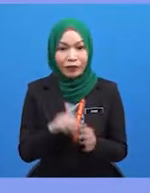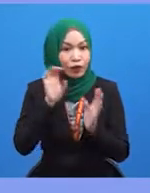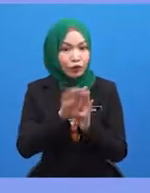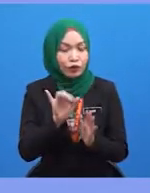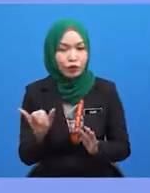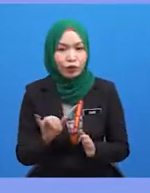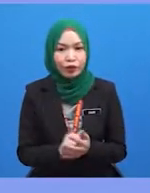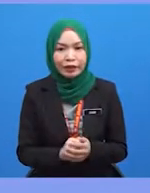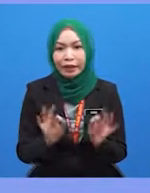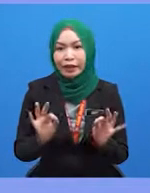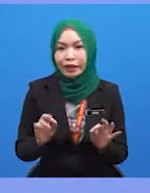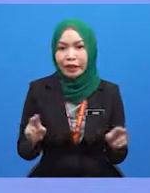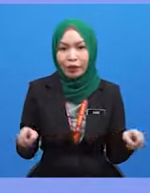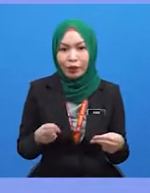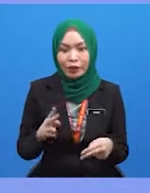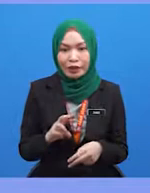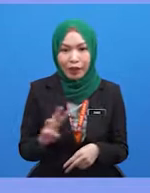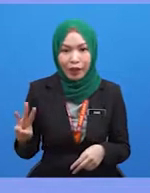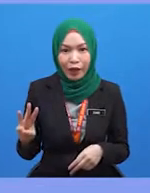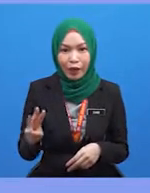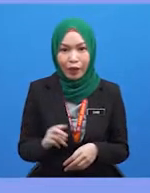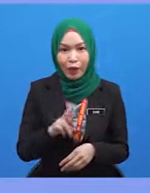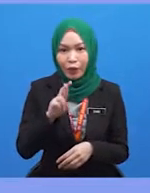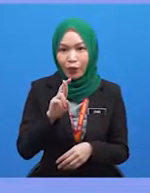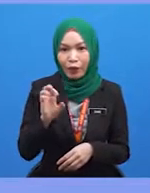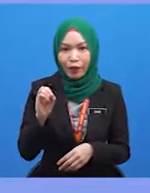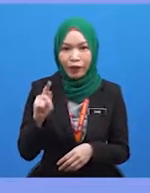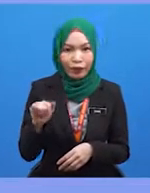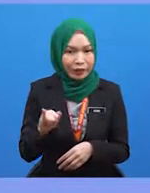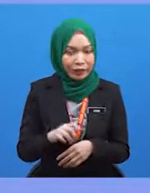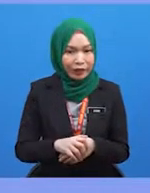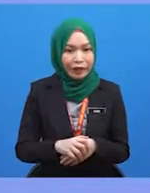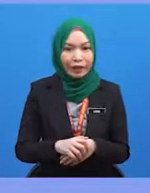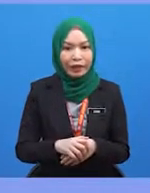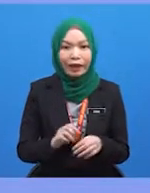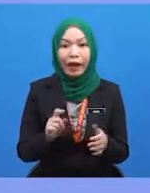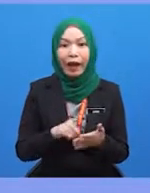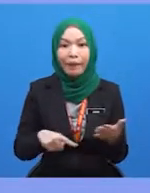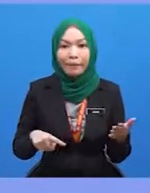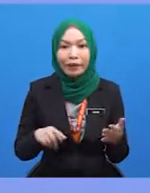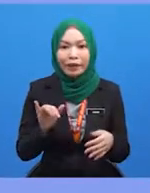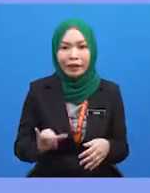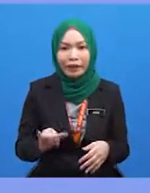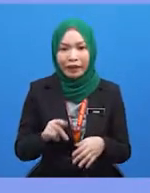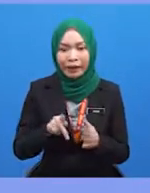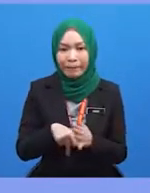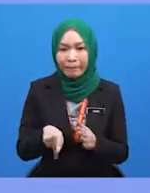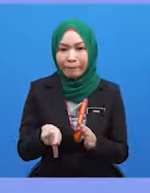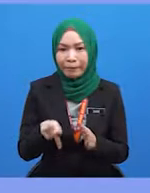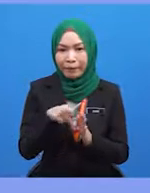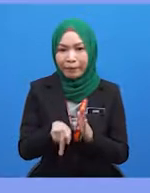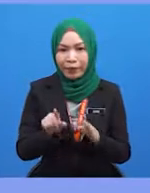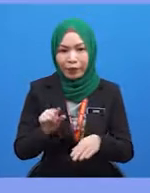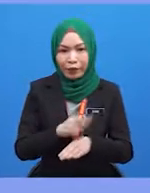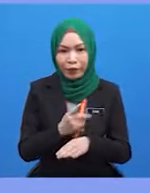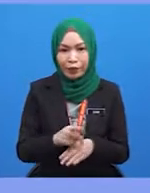ialah usahawan bakery, boleh tanya pelanggan apakah produk baharu yang boleh diperkenalkan? Apakah